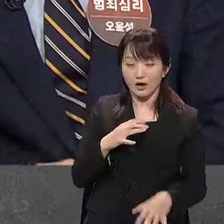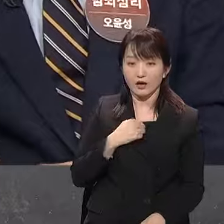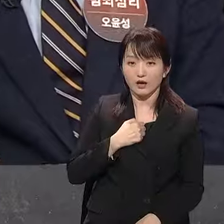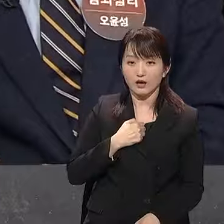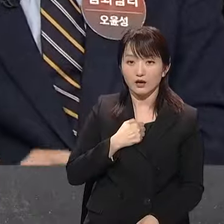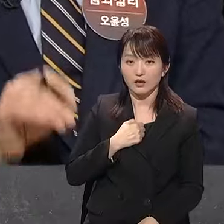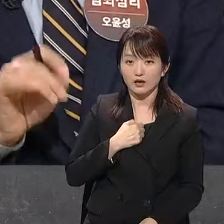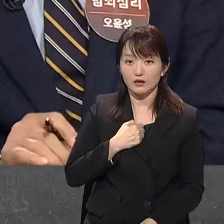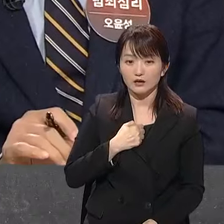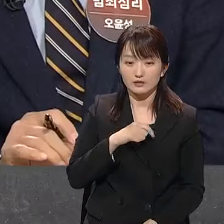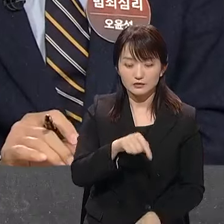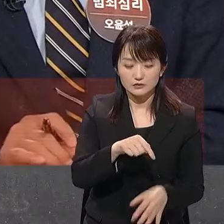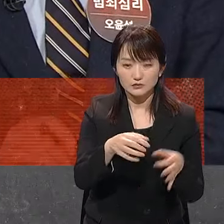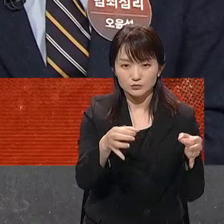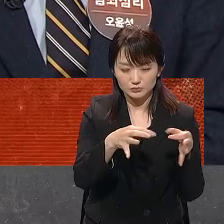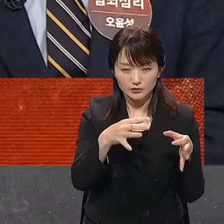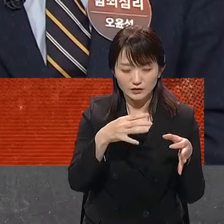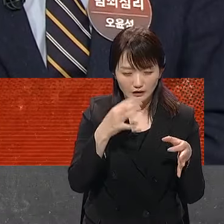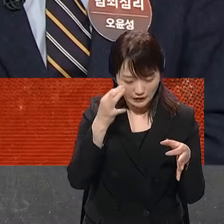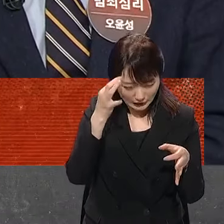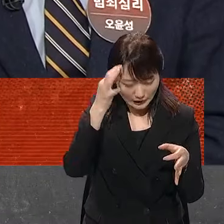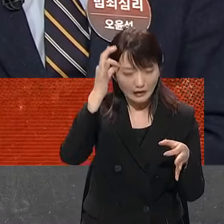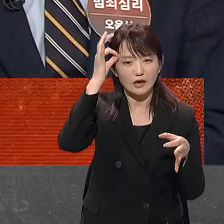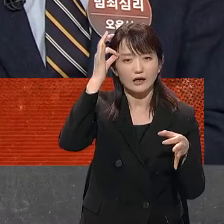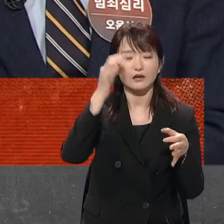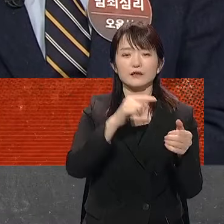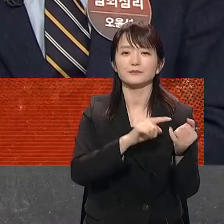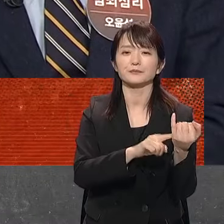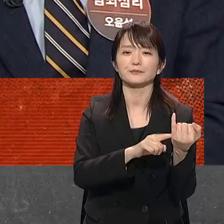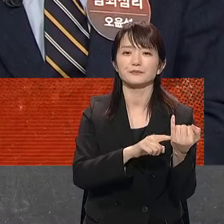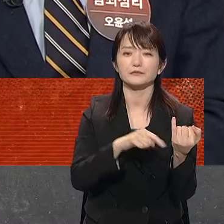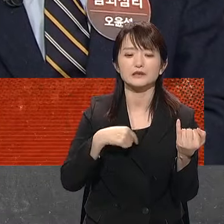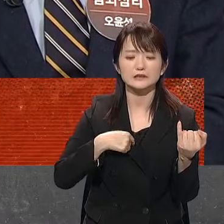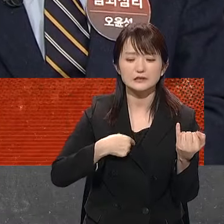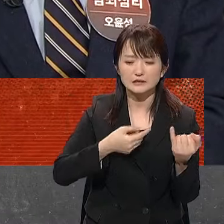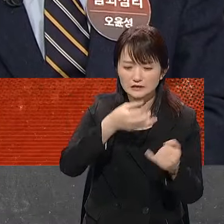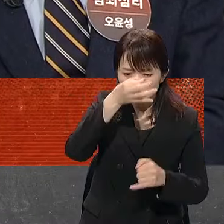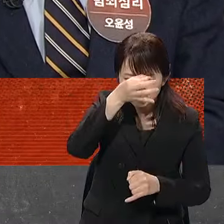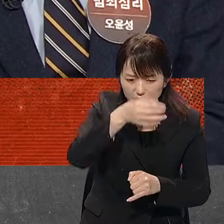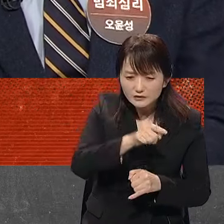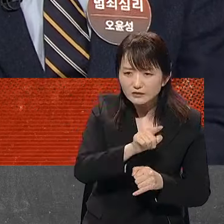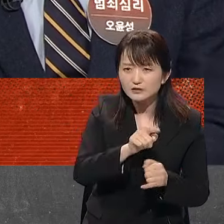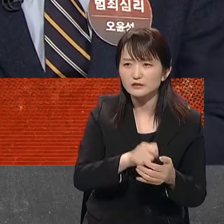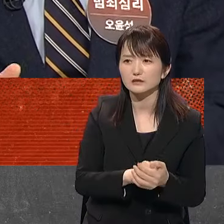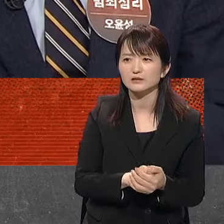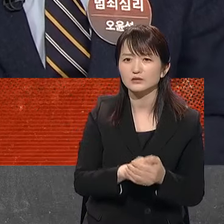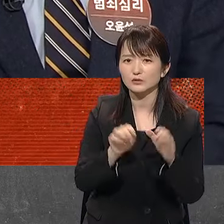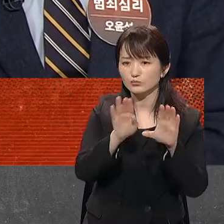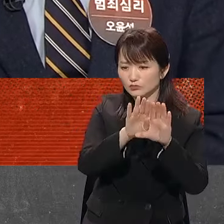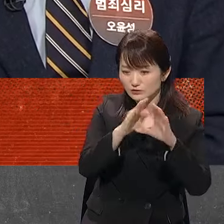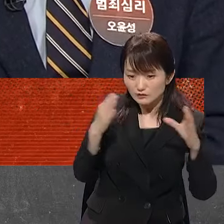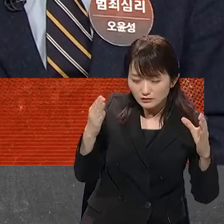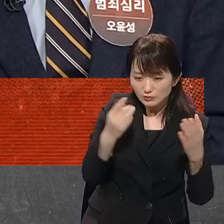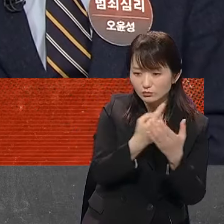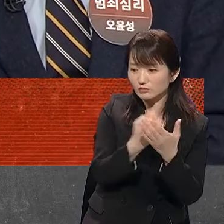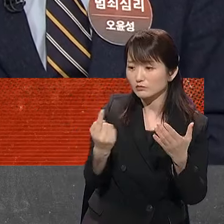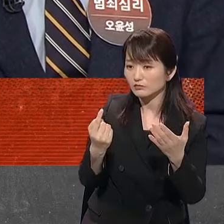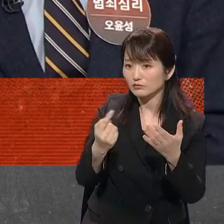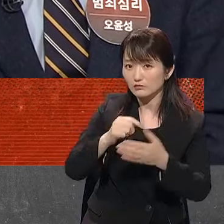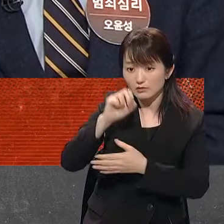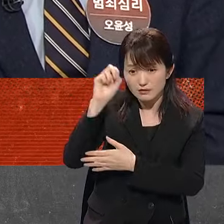자각하는 그 바로 순간이 온 것이고, 그리고 거기에서 자기가 좀 미안하더라도 순순히 문을 열고 나왔었어야지